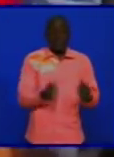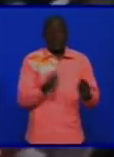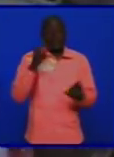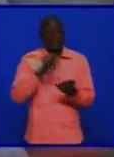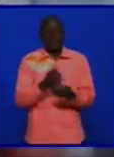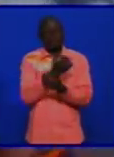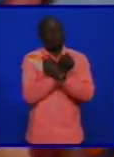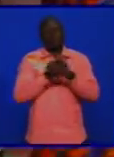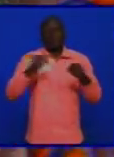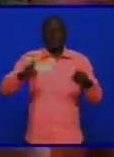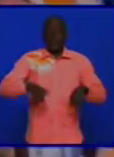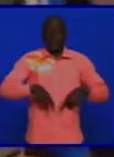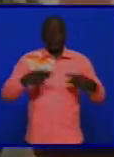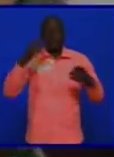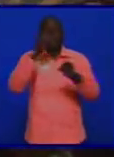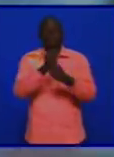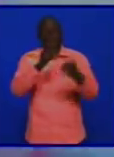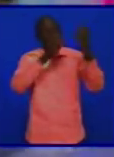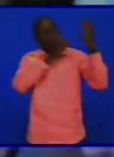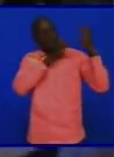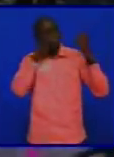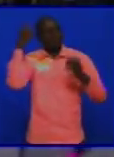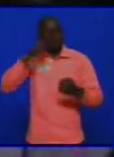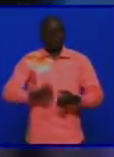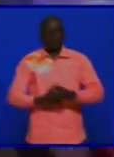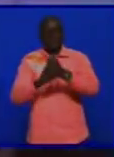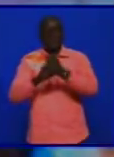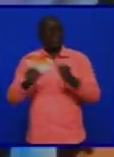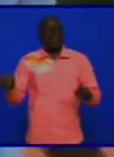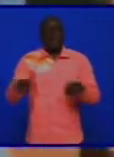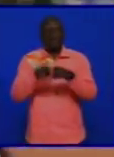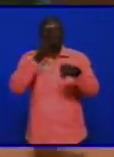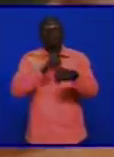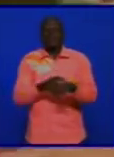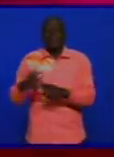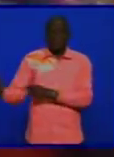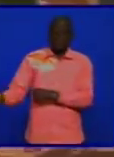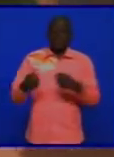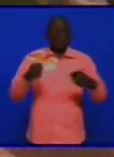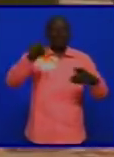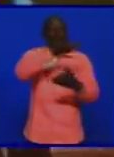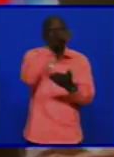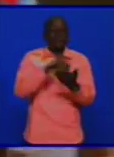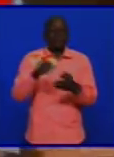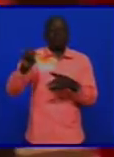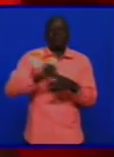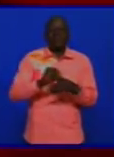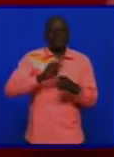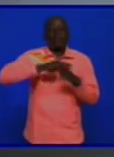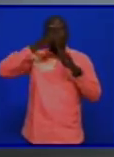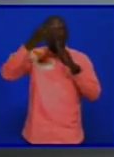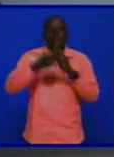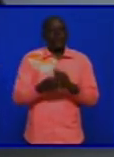vie. Pris en charge par les secouristes, il a été immédiatement transféré vers un centre de soins. Le bilan du naufrage n'en reste pas